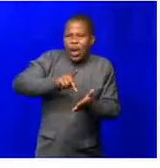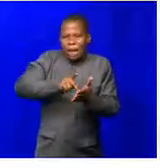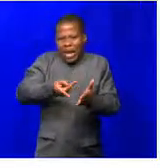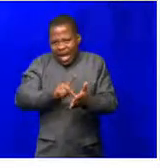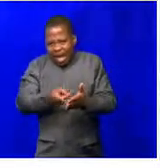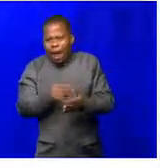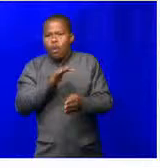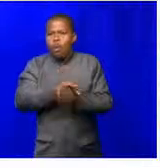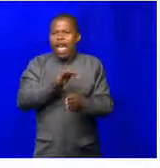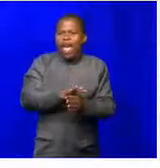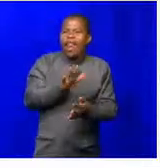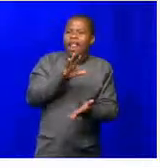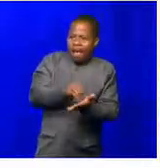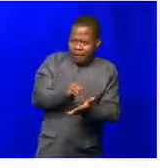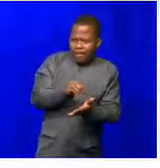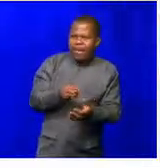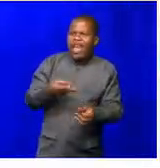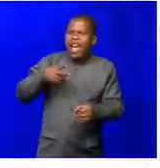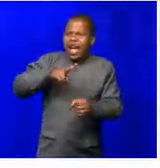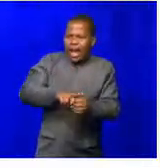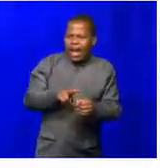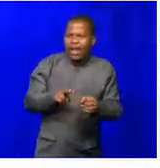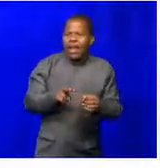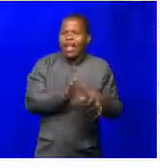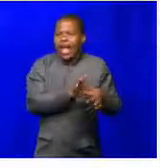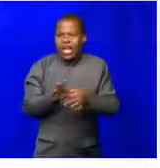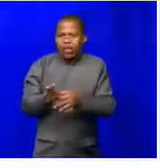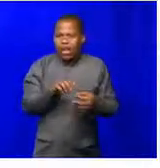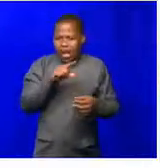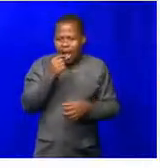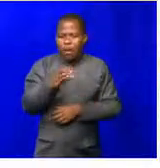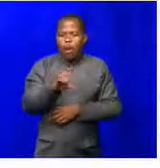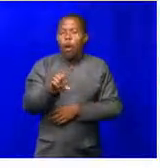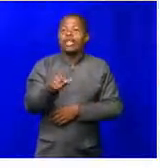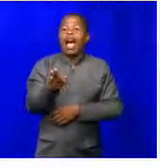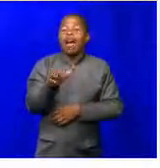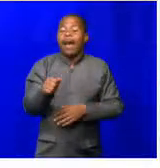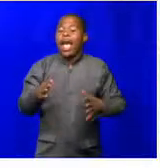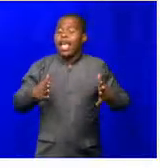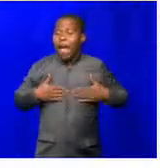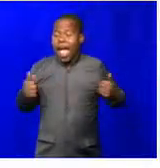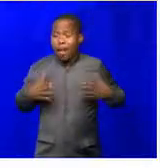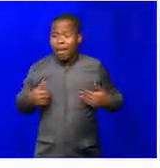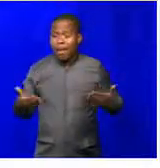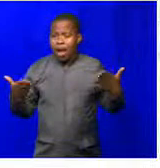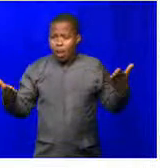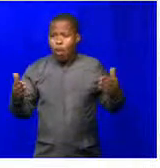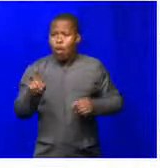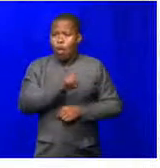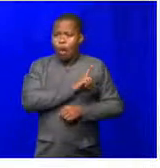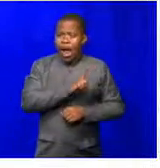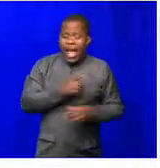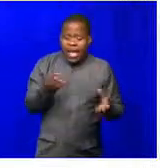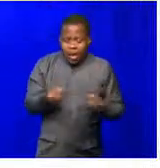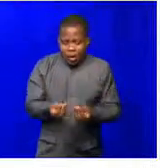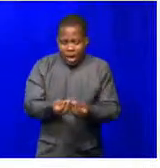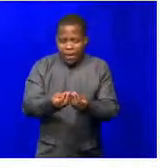organization beyikahle na COSAFA nje ujabulile lendlela lesibambe ngayo le